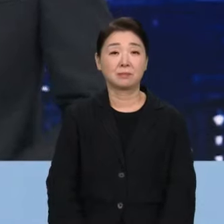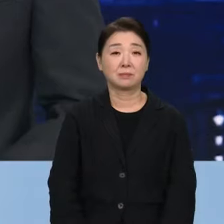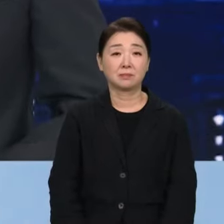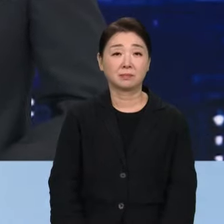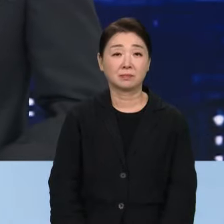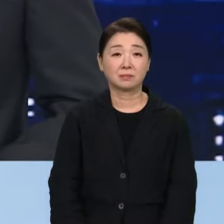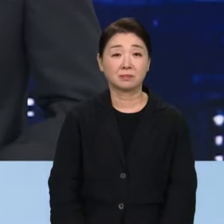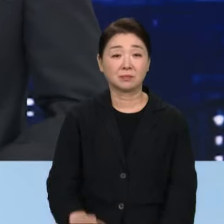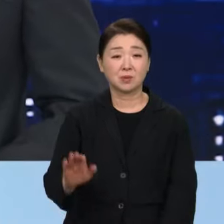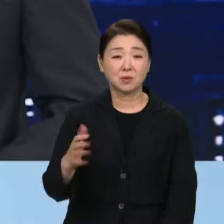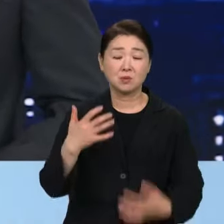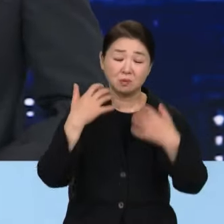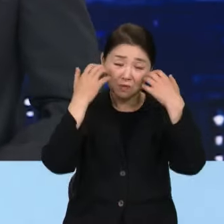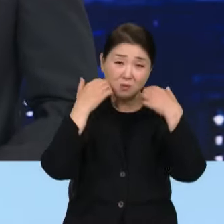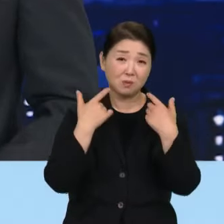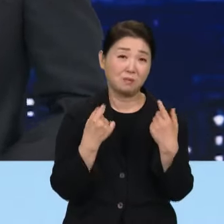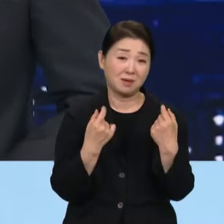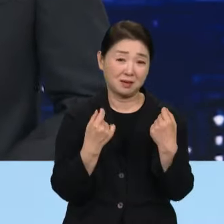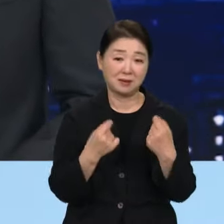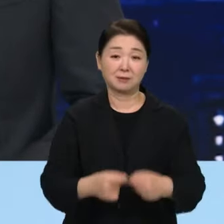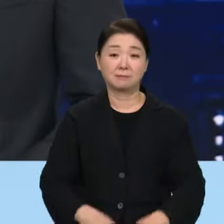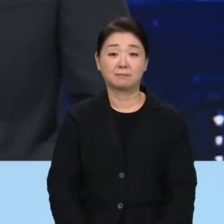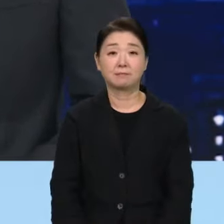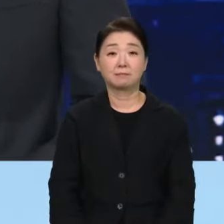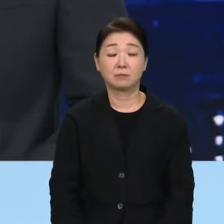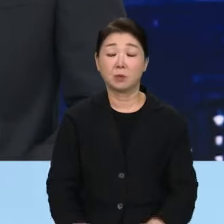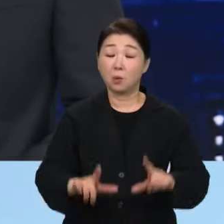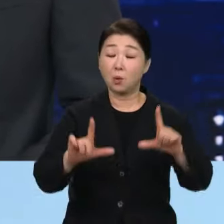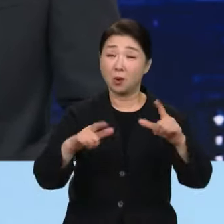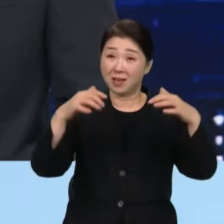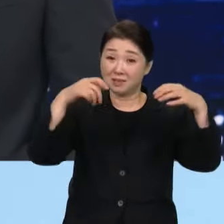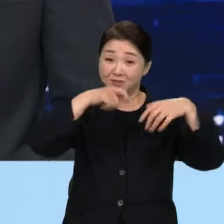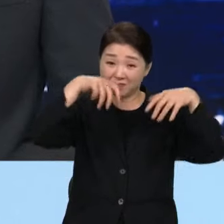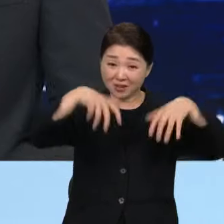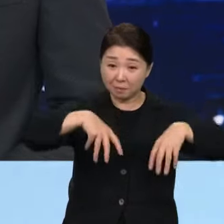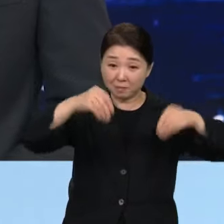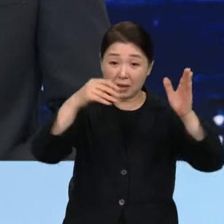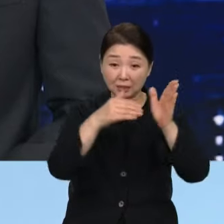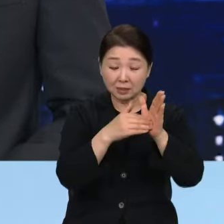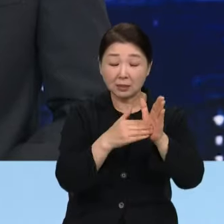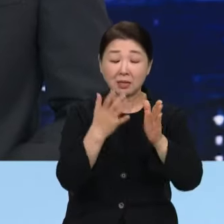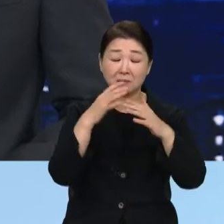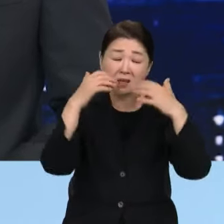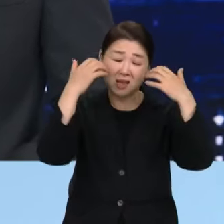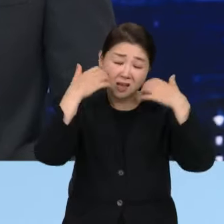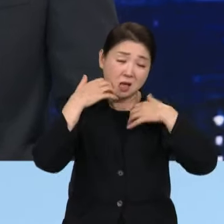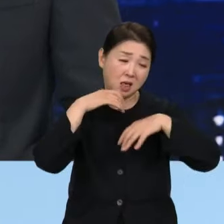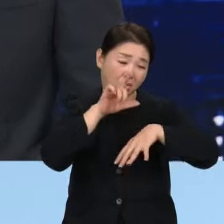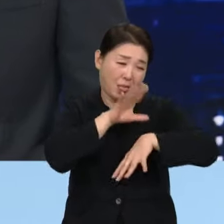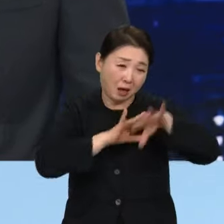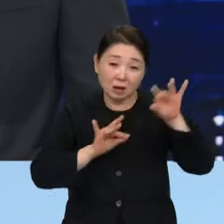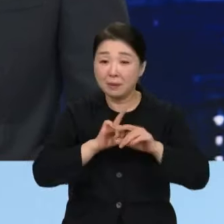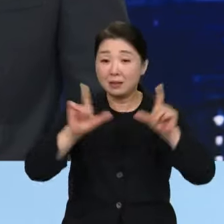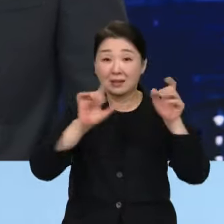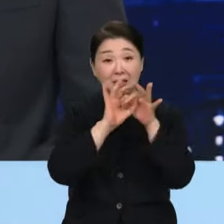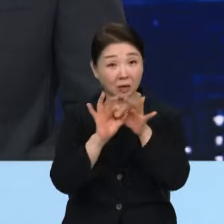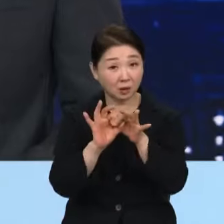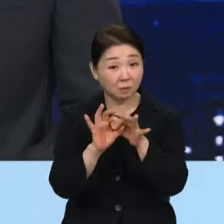네, 요즘에 유독 더운 게 많은 것 같군요. 올해 장마는 끝났지만 덥고 습한 날씨가 당분간 계속될 거라고 하죠?